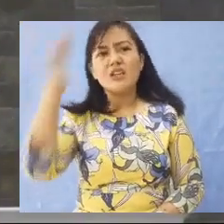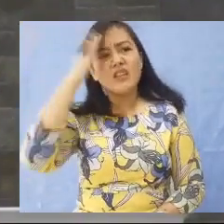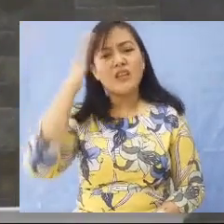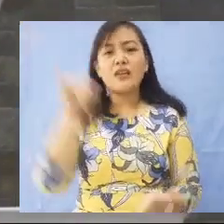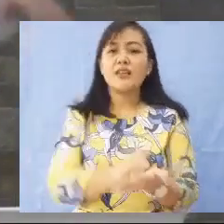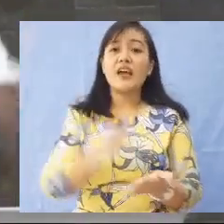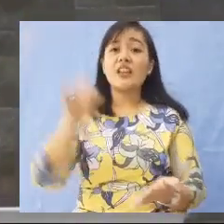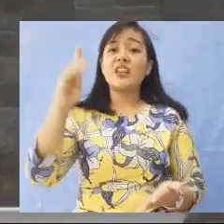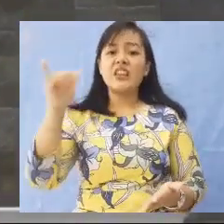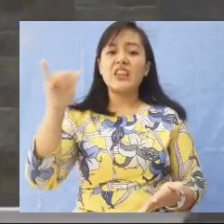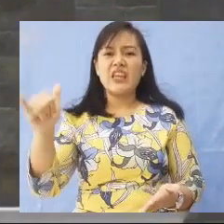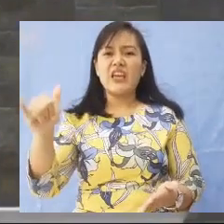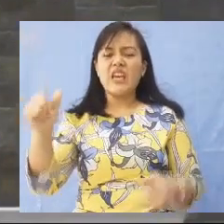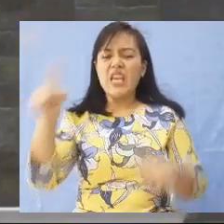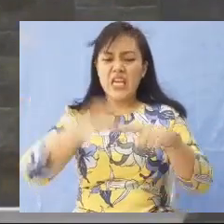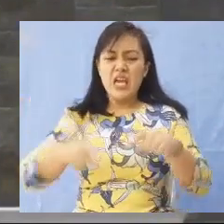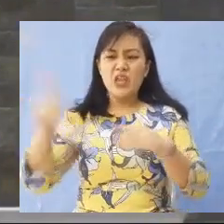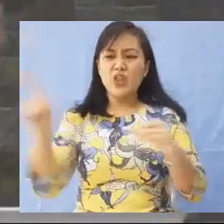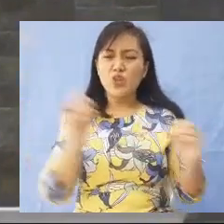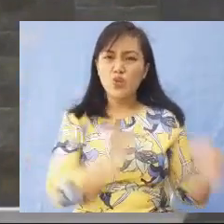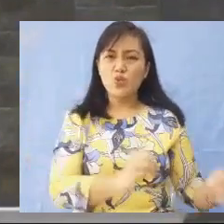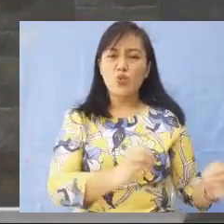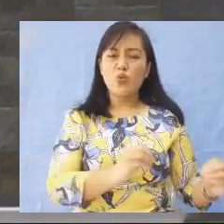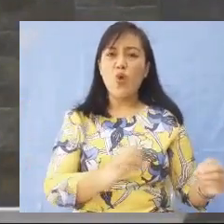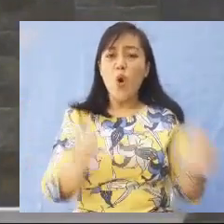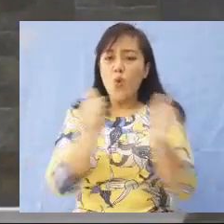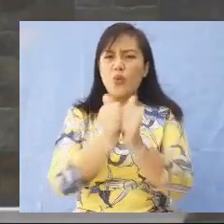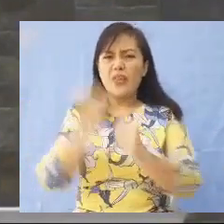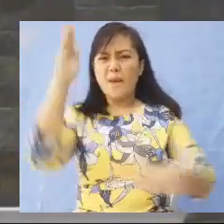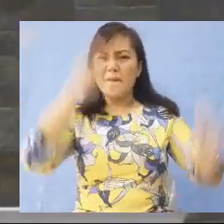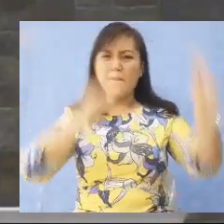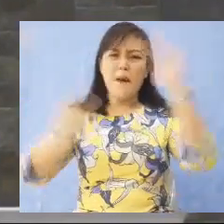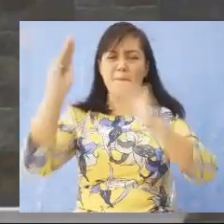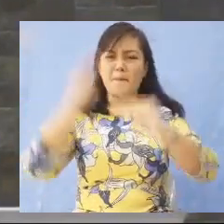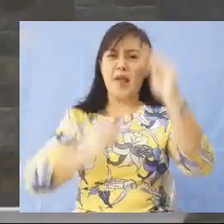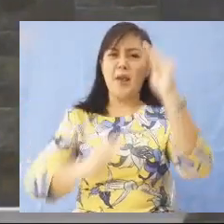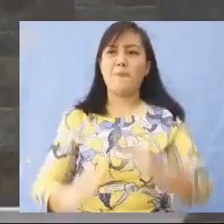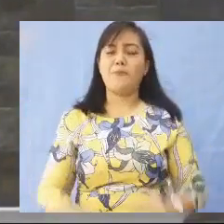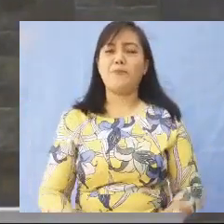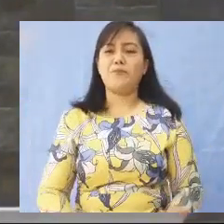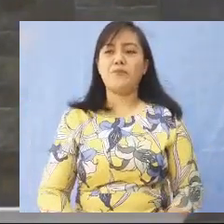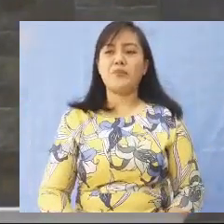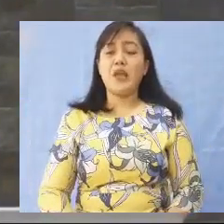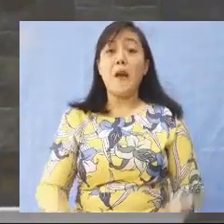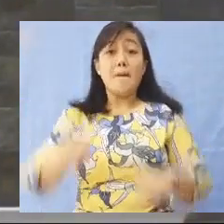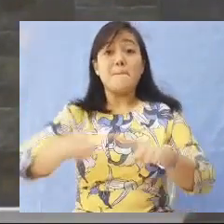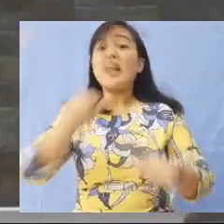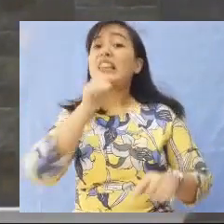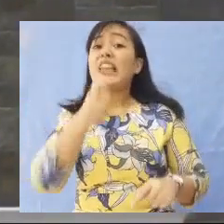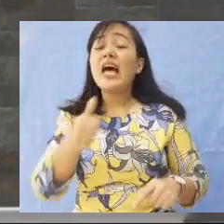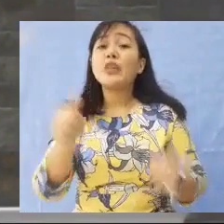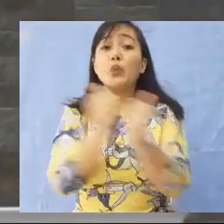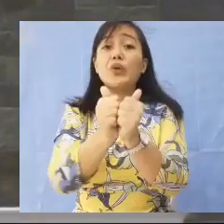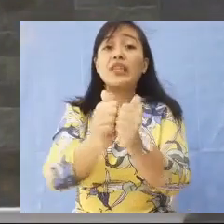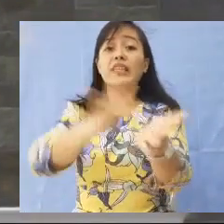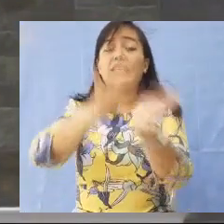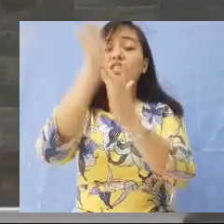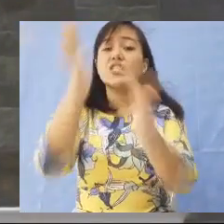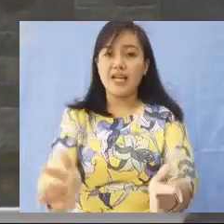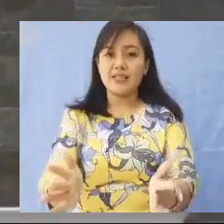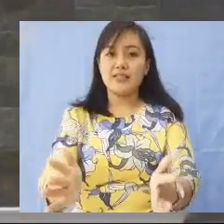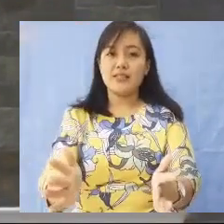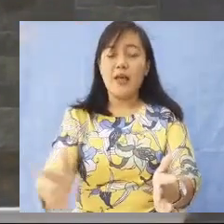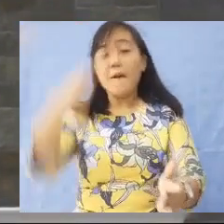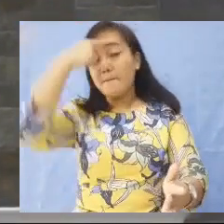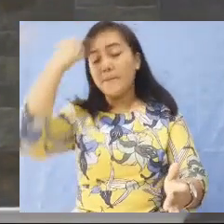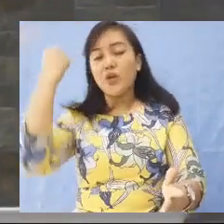for Christians. Remember that your body is a temple of the Holy Spirit. And the Holy Spirit is